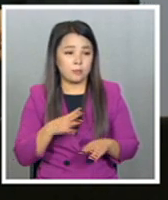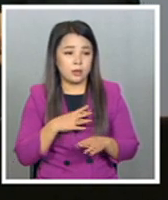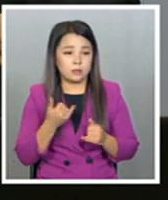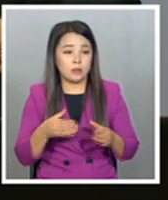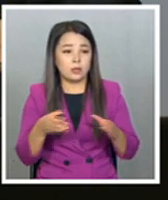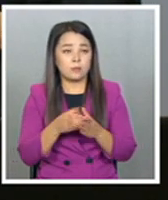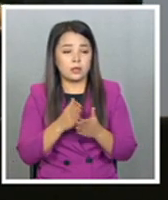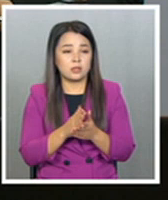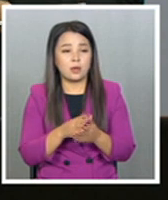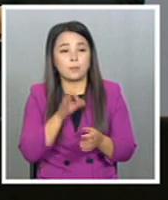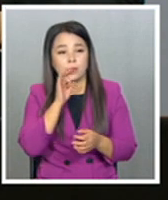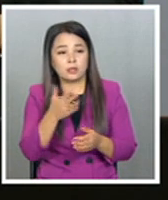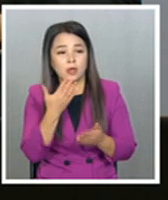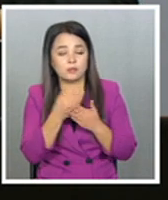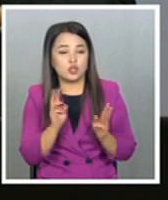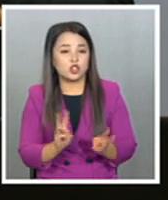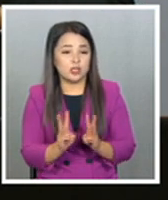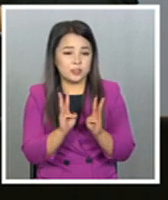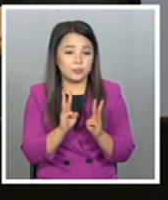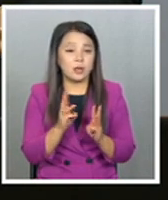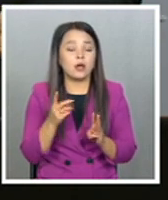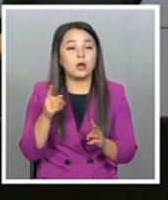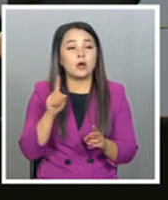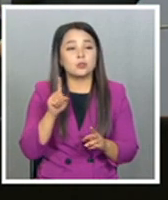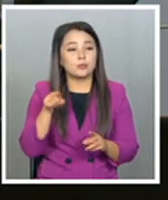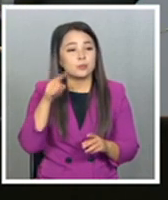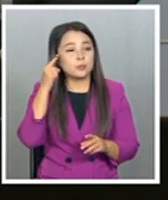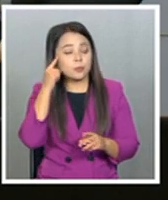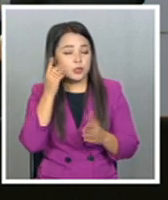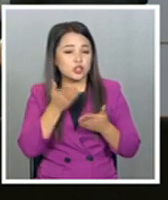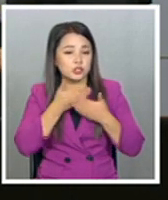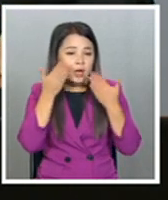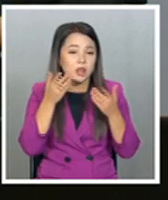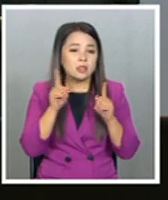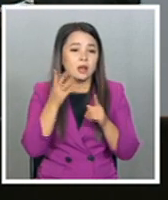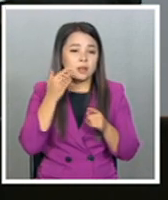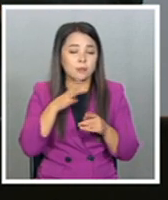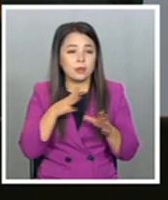и сжечь. О чем вы думали, когда читали эпизод прощания бабки Дарьи с избой?